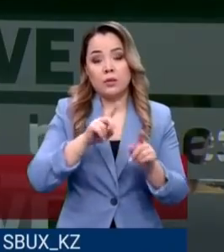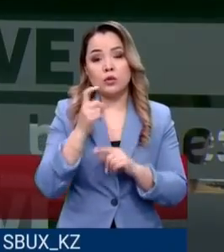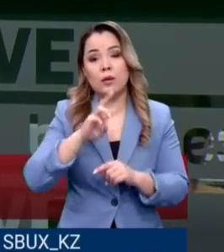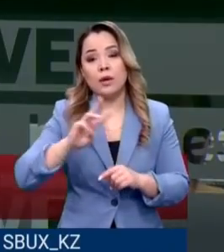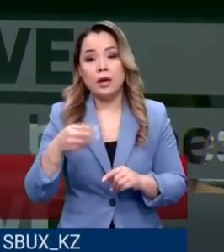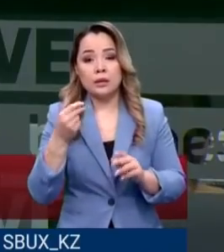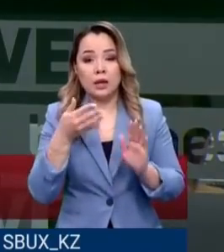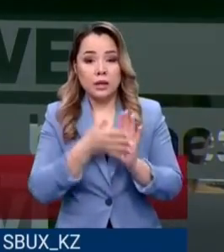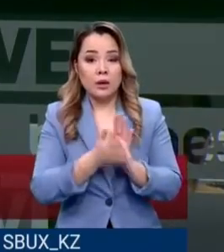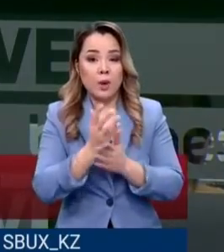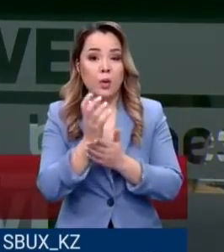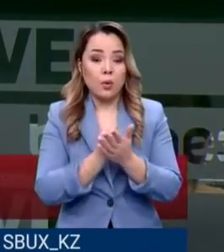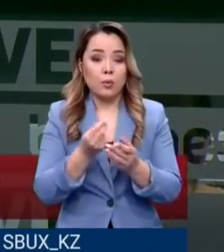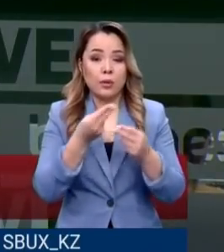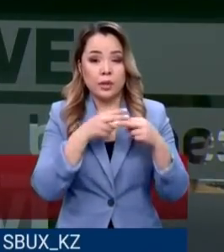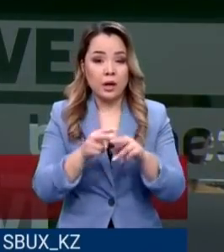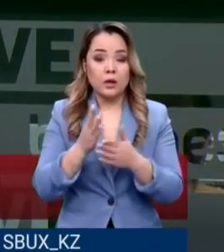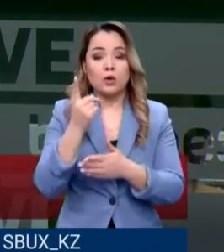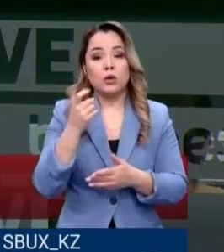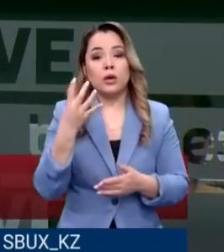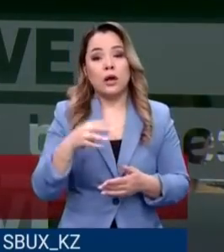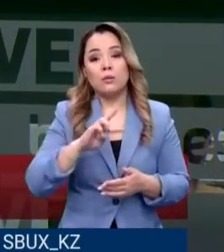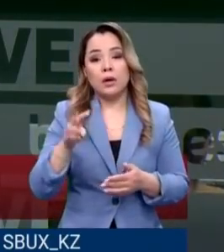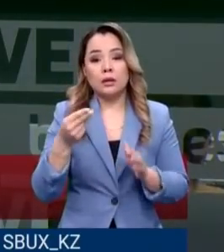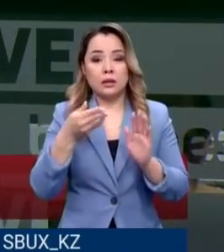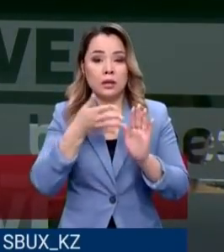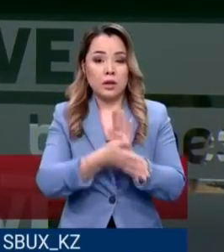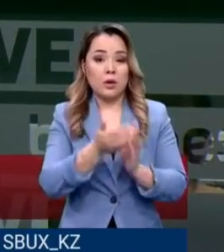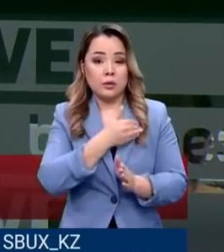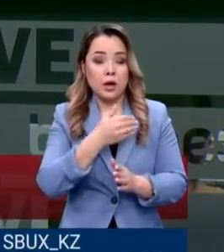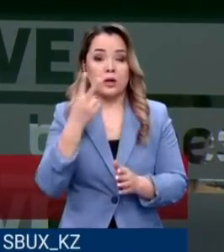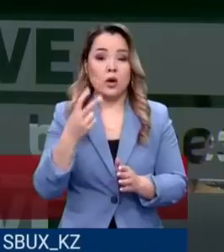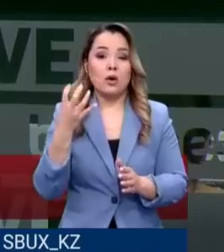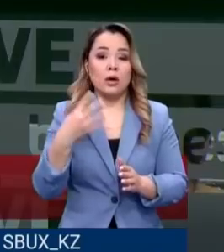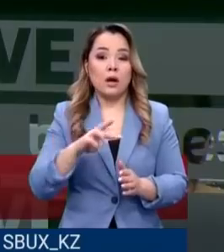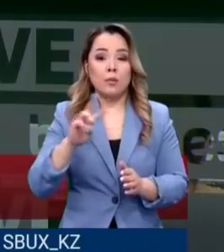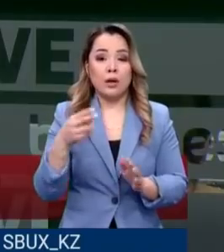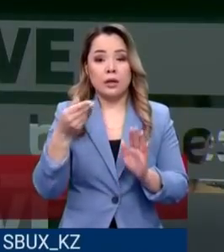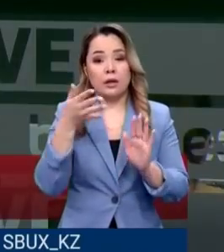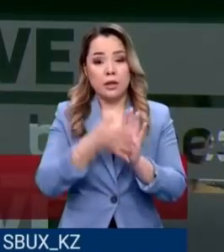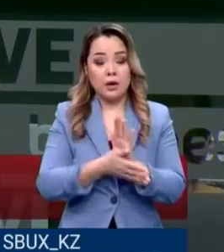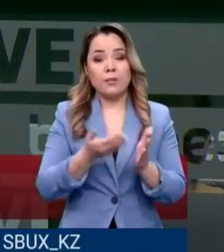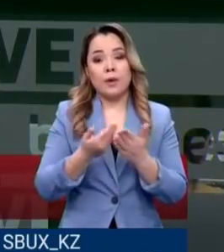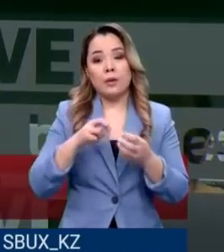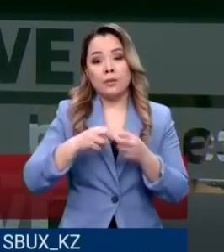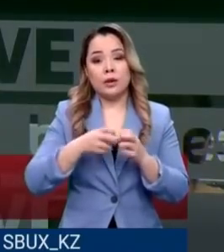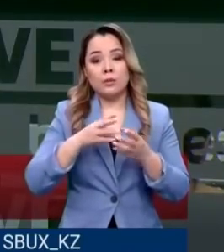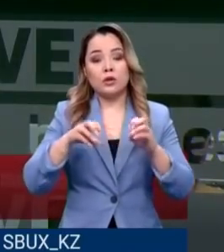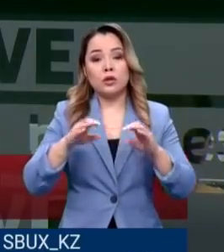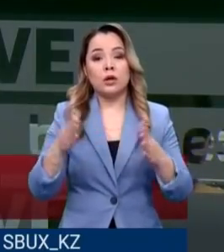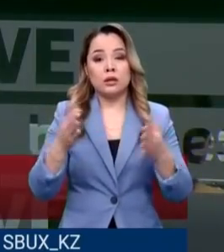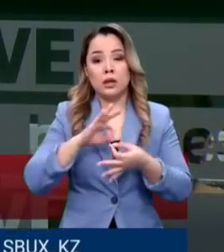миллиард, қойманы толтыруға бөлек 140 миллиард теңге жұмсамақ. 240 миллиард теңге мәселені қалай